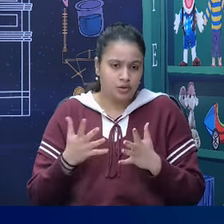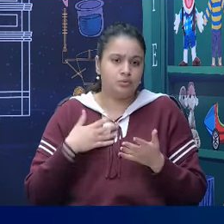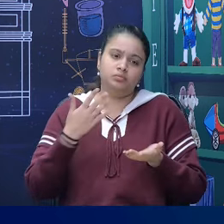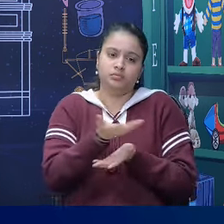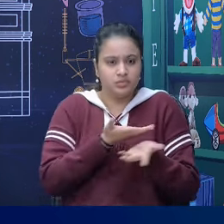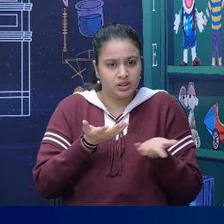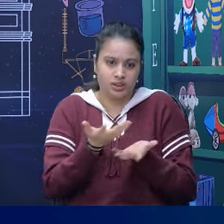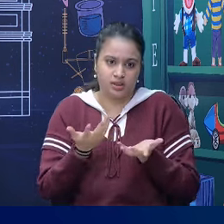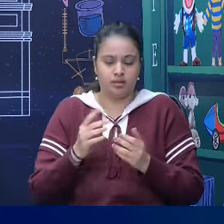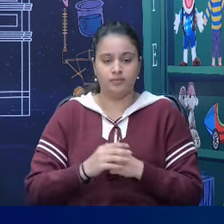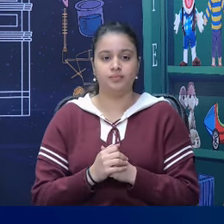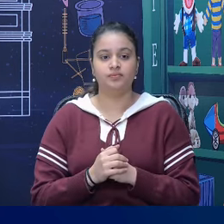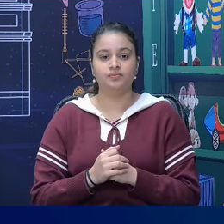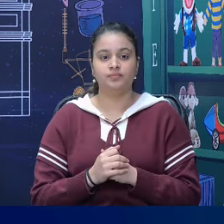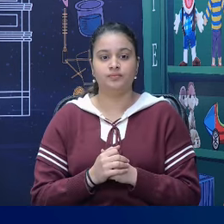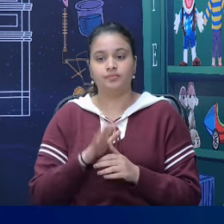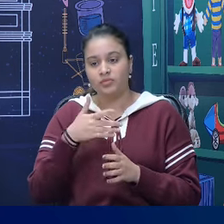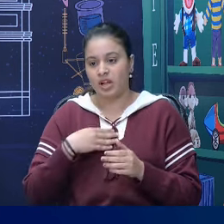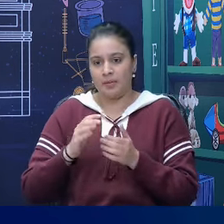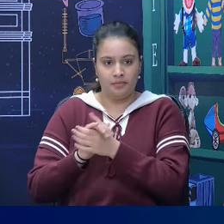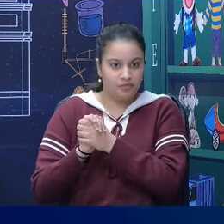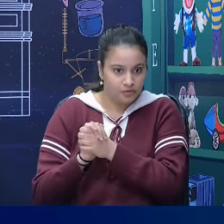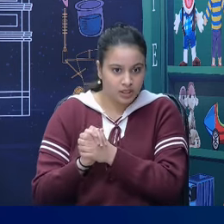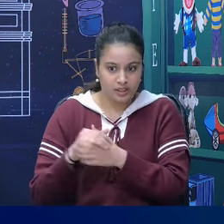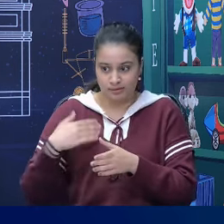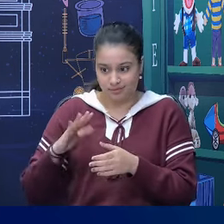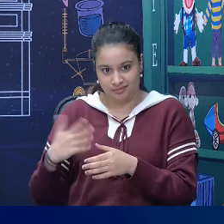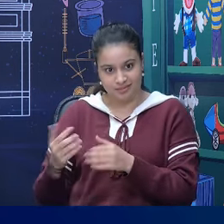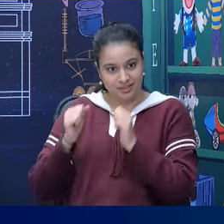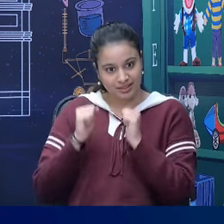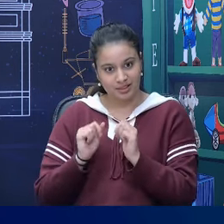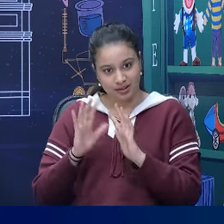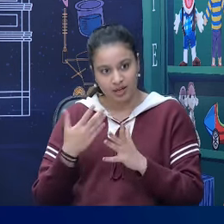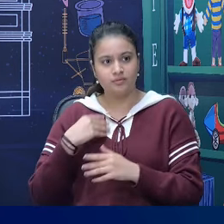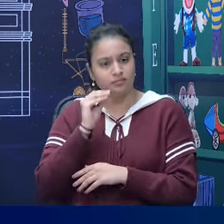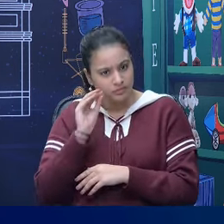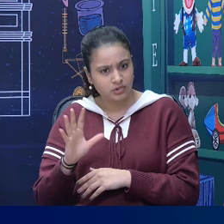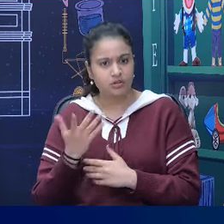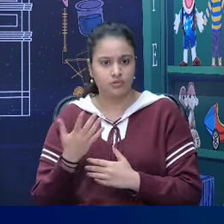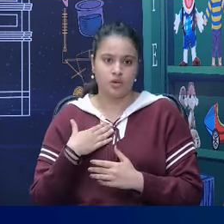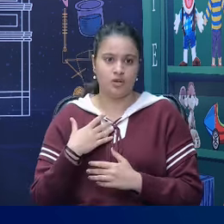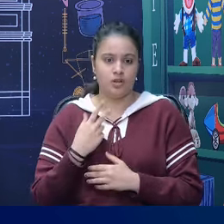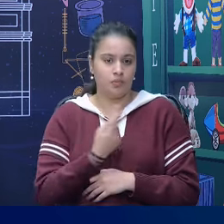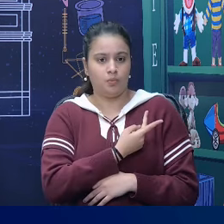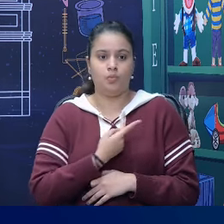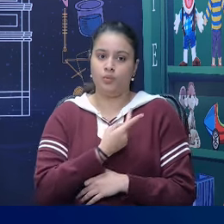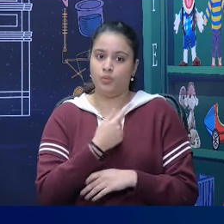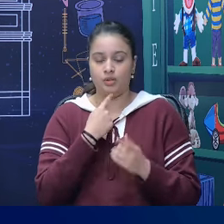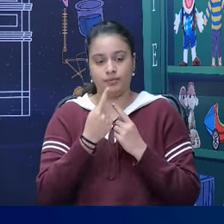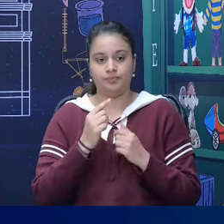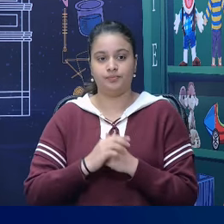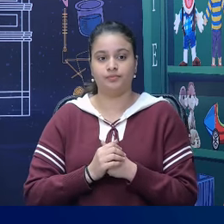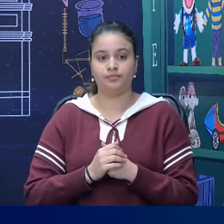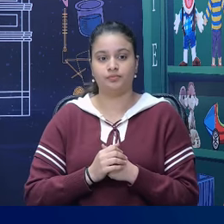बताइएगा आप हमें अपने साथियों को बताइएगा अगर आपके साथ कोई बैठा है तो उनको बताइएगा जो हम य सिमरन और मैं बात कर रहे हैं तो